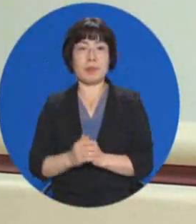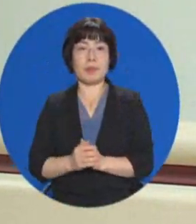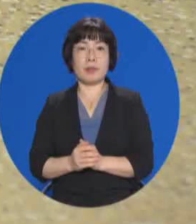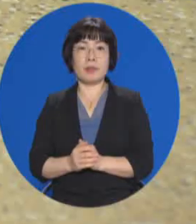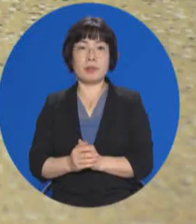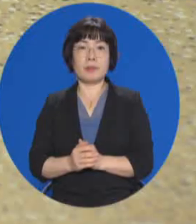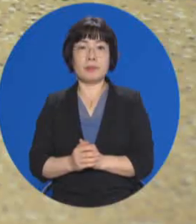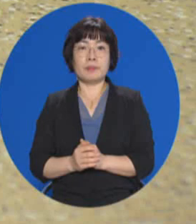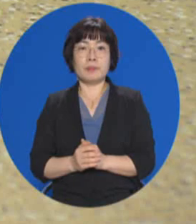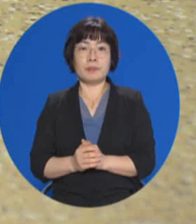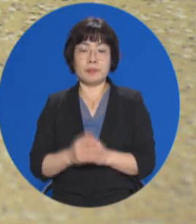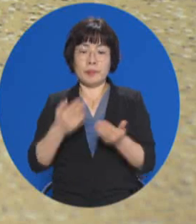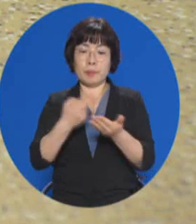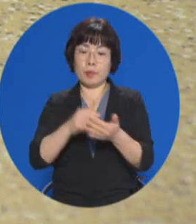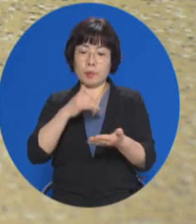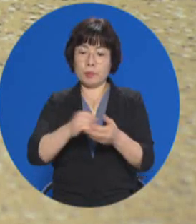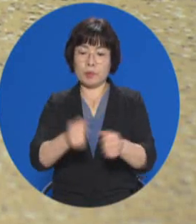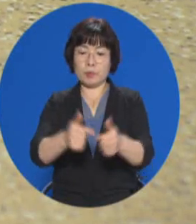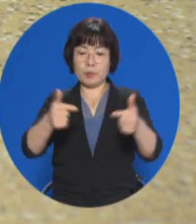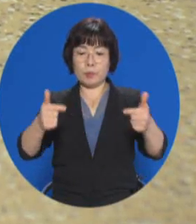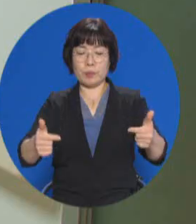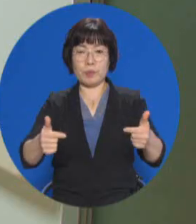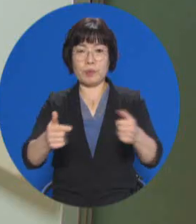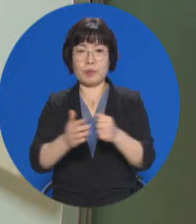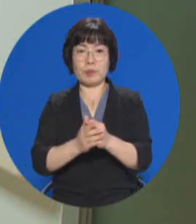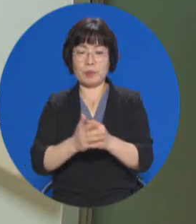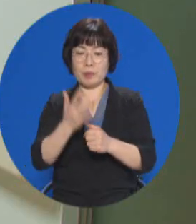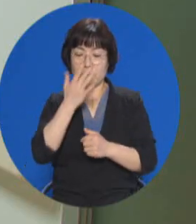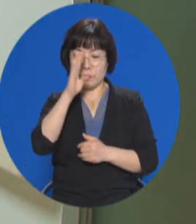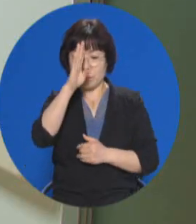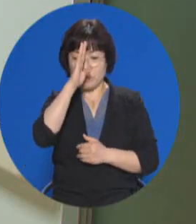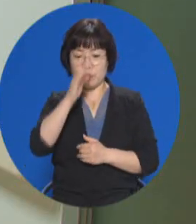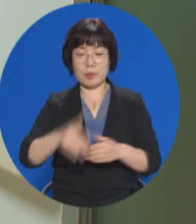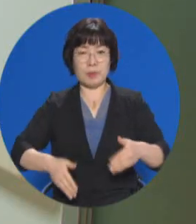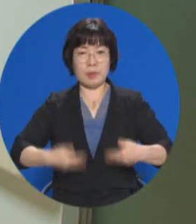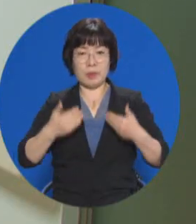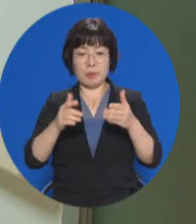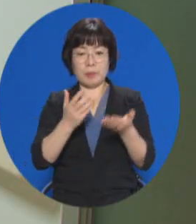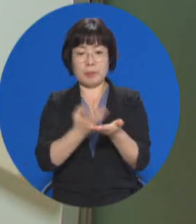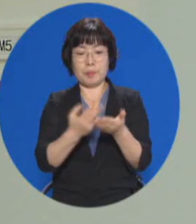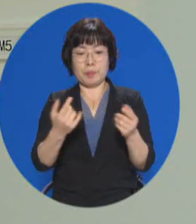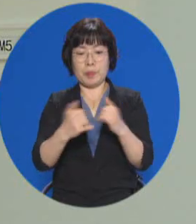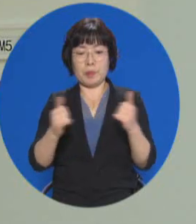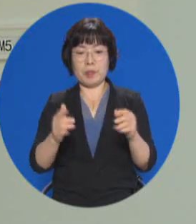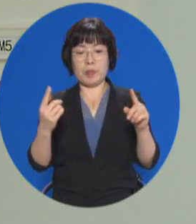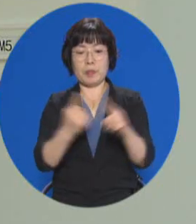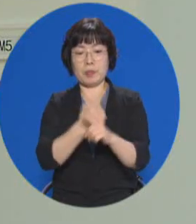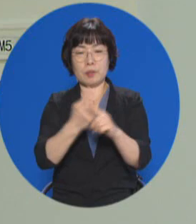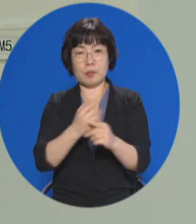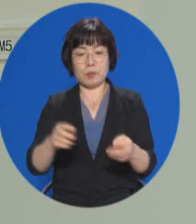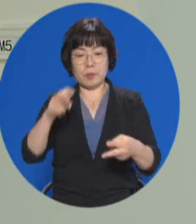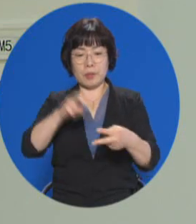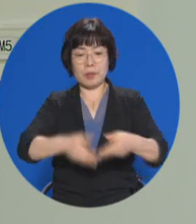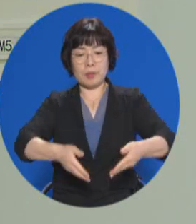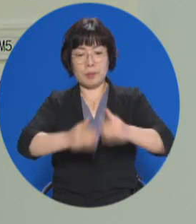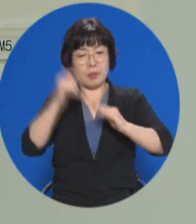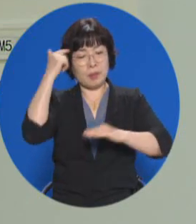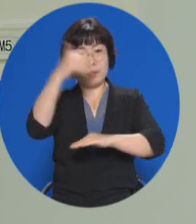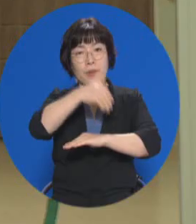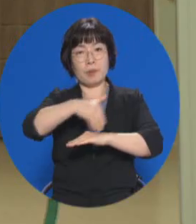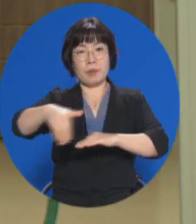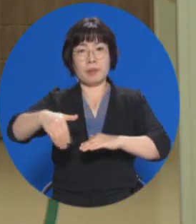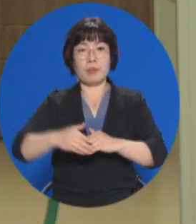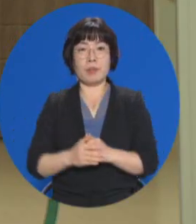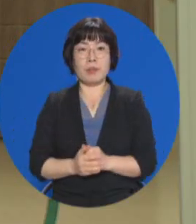큰 것으로 보고 병상을 확충하는 한편 무증상자와 경증 환자를 관리하는 생활치료센터도 함께 운영하기로